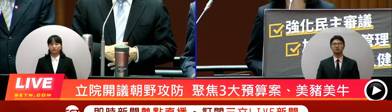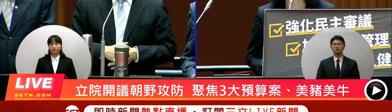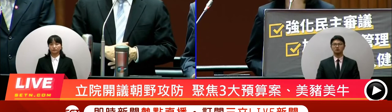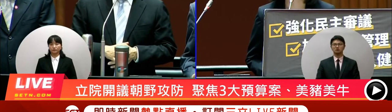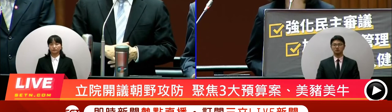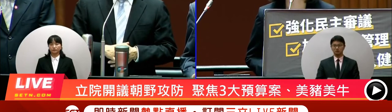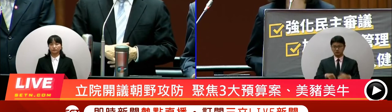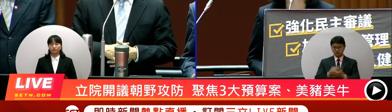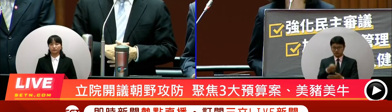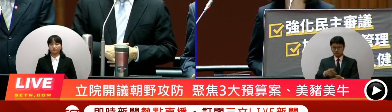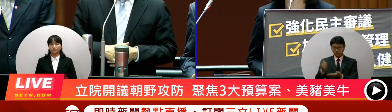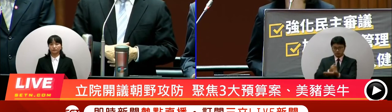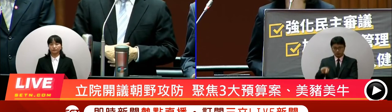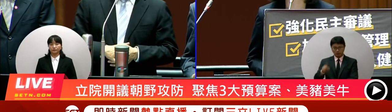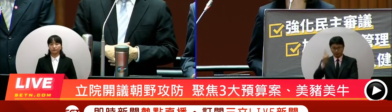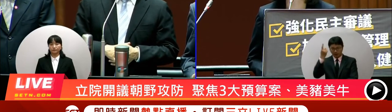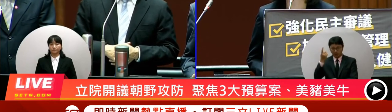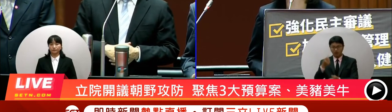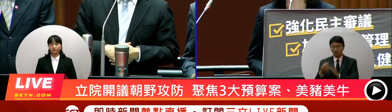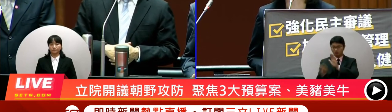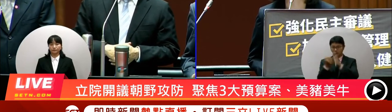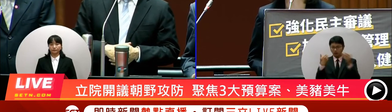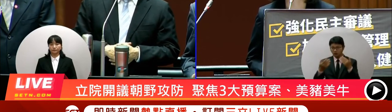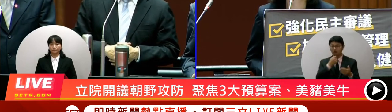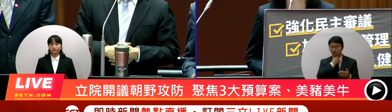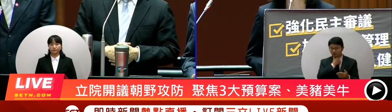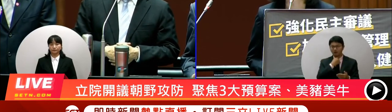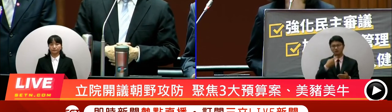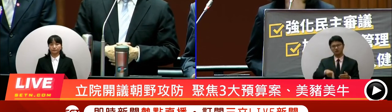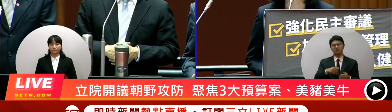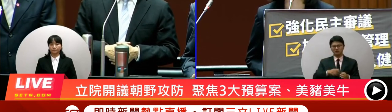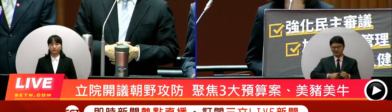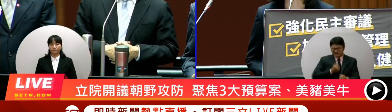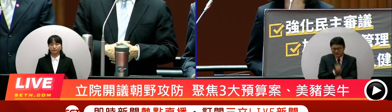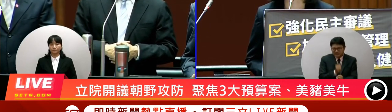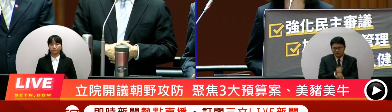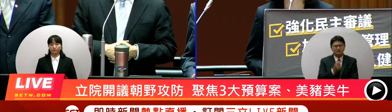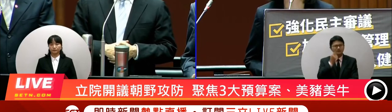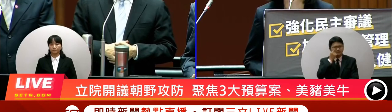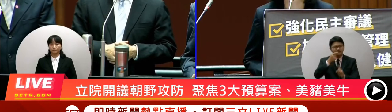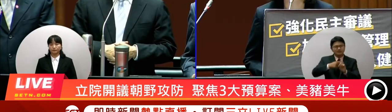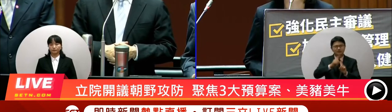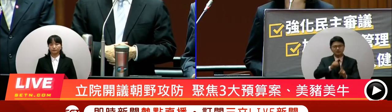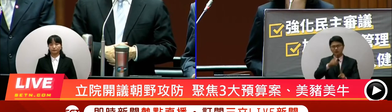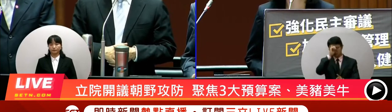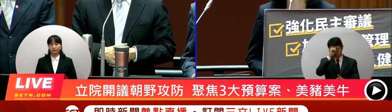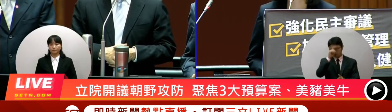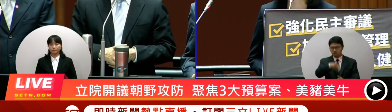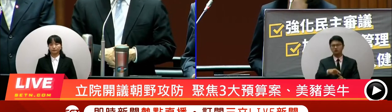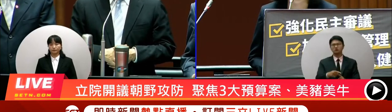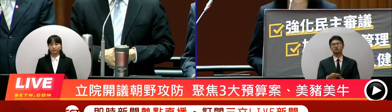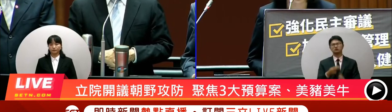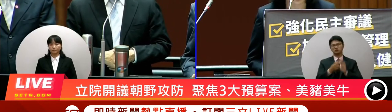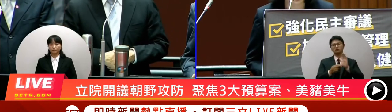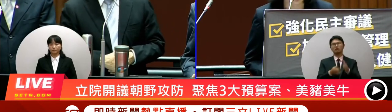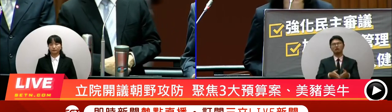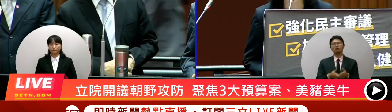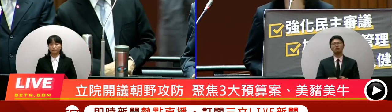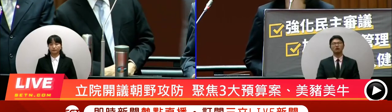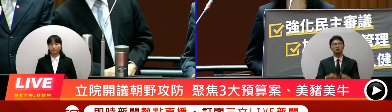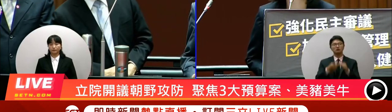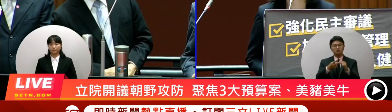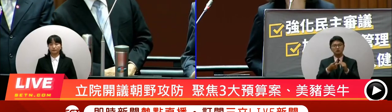源头要标示原物料要做标示，该怎么样落实该怎么样来进行，我觉得恐怕有执行上的困难，也希望能够清楚的了解。那另外就是说刚才也有提到说